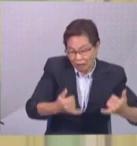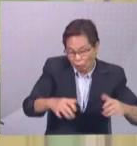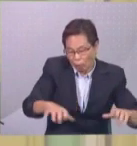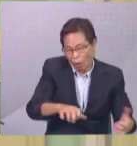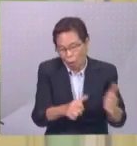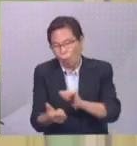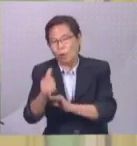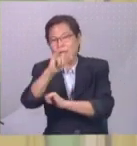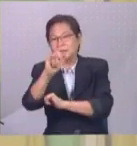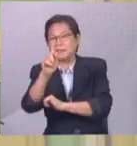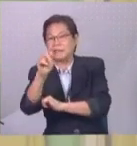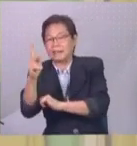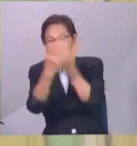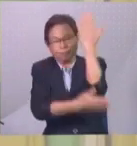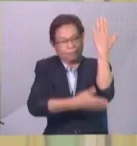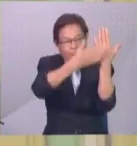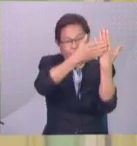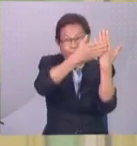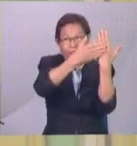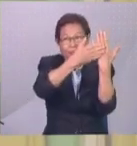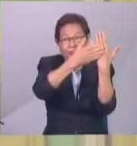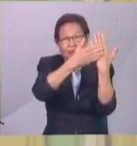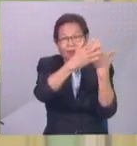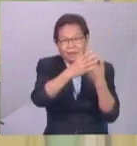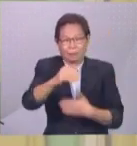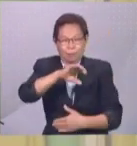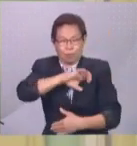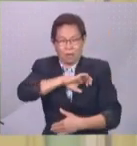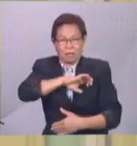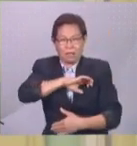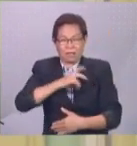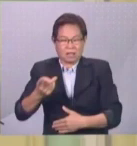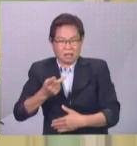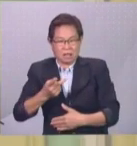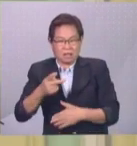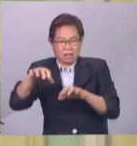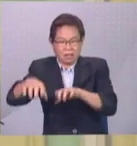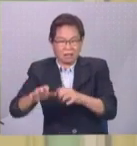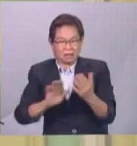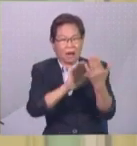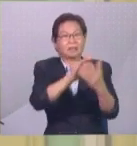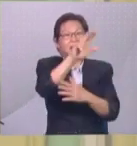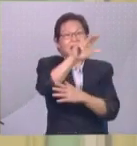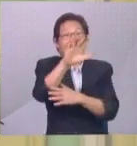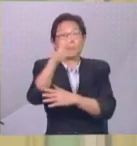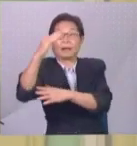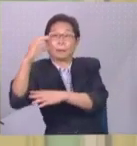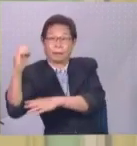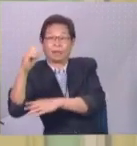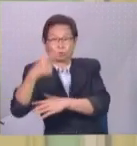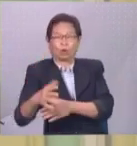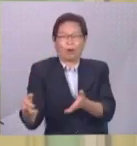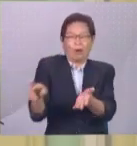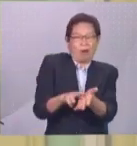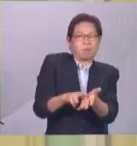dijalankan oleh Jacky semenanjung Malaysia dan pdrm terhadap 35 syari'at Yang